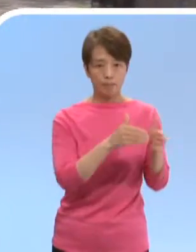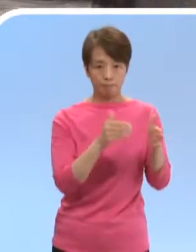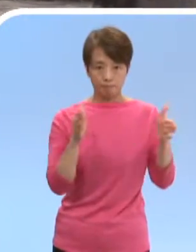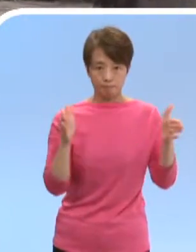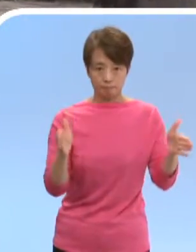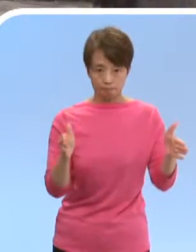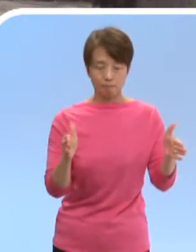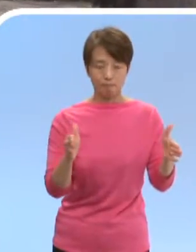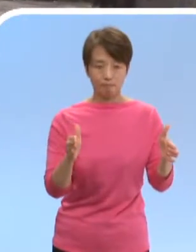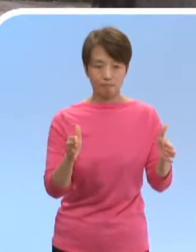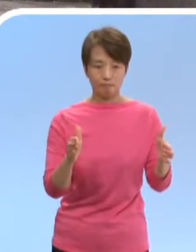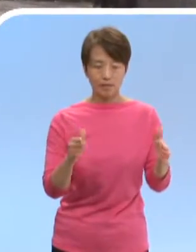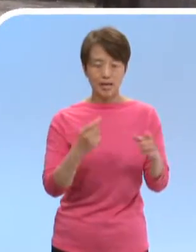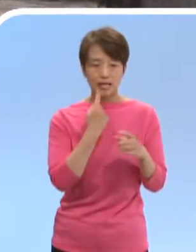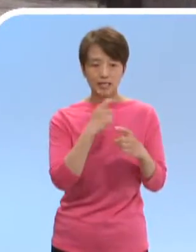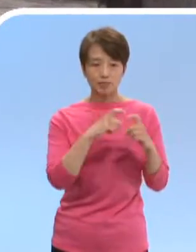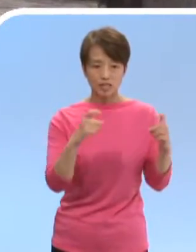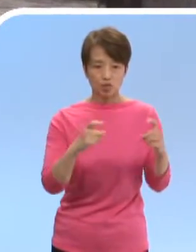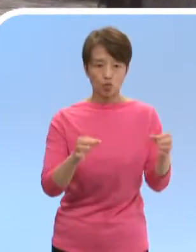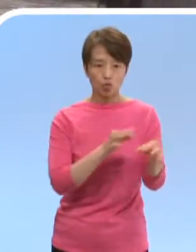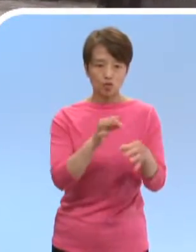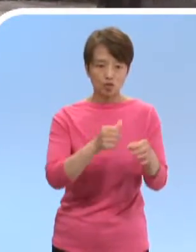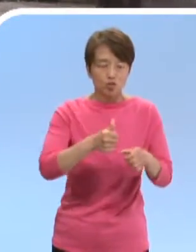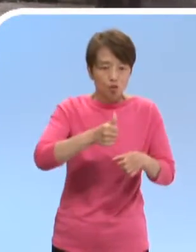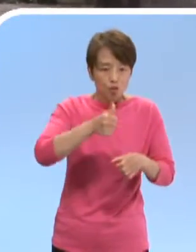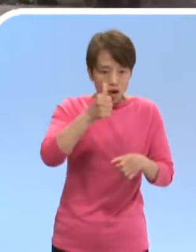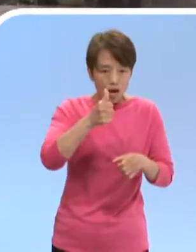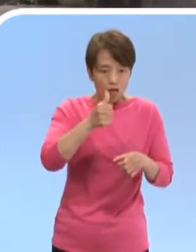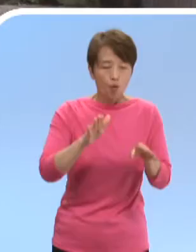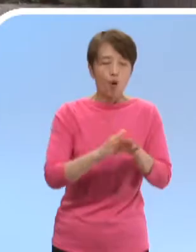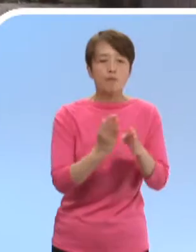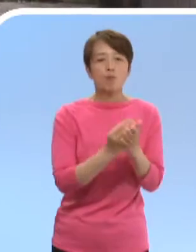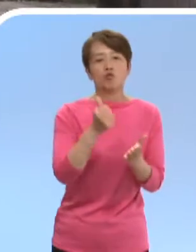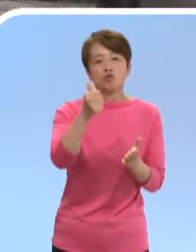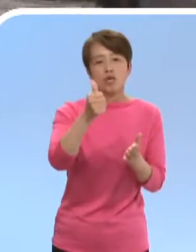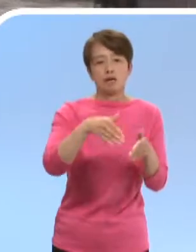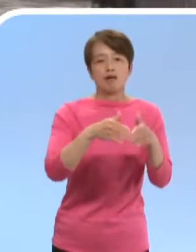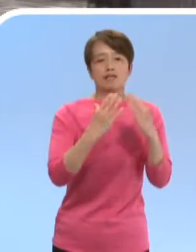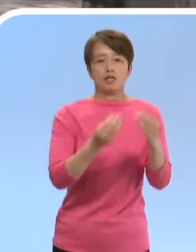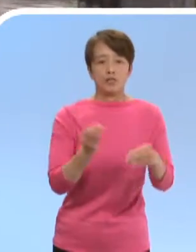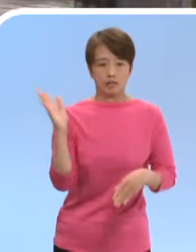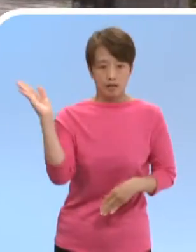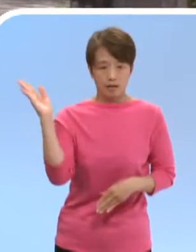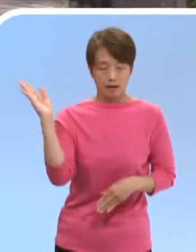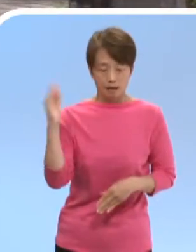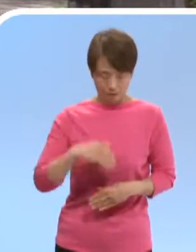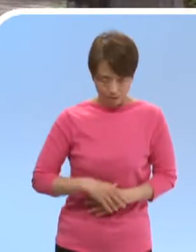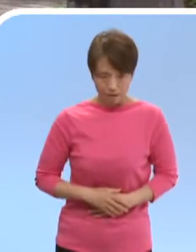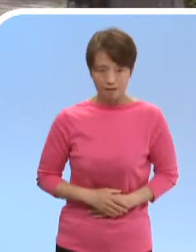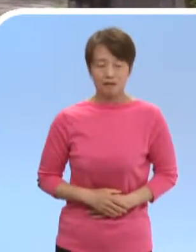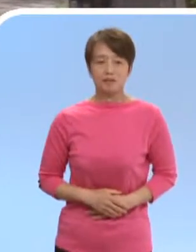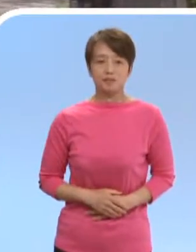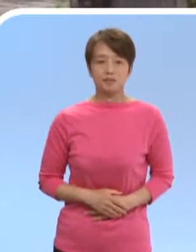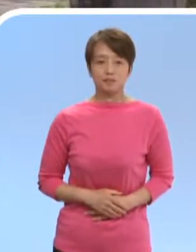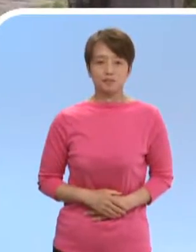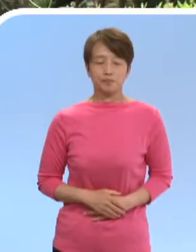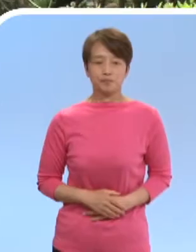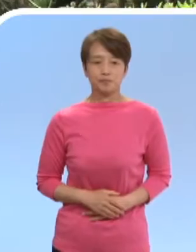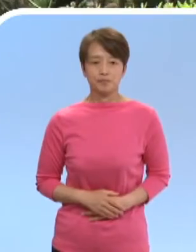かけまして、あの姫路の実業家の浜本八次郎さんという方がお建てになった別邸になるんです